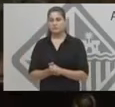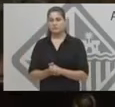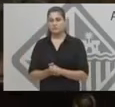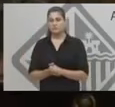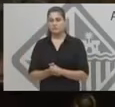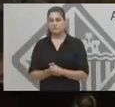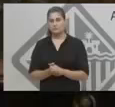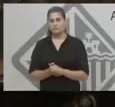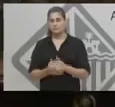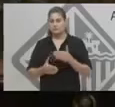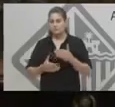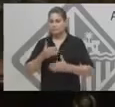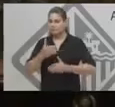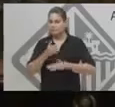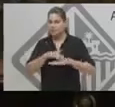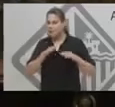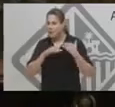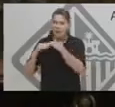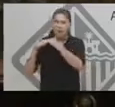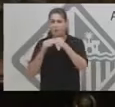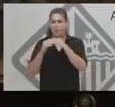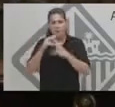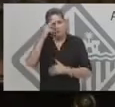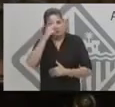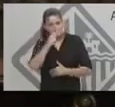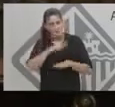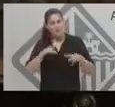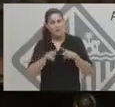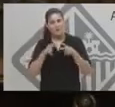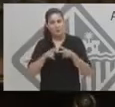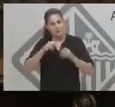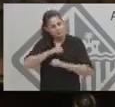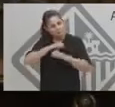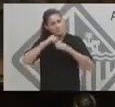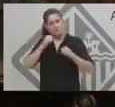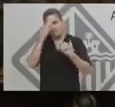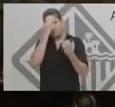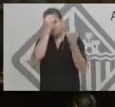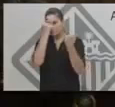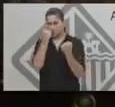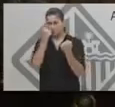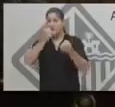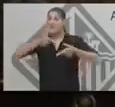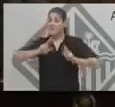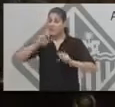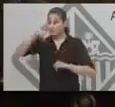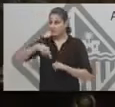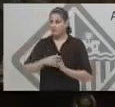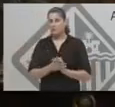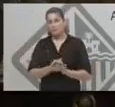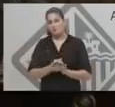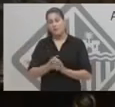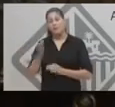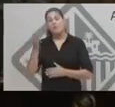Evidentment, hem de seguir avançant en igualtat i respecte per assolir una societat madura i lliure. Però, sobretot, tenir